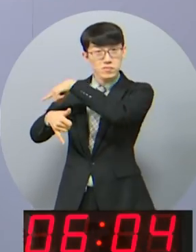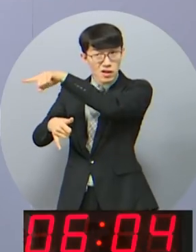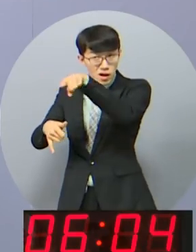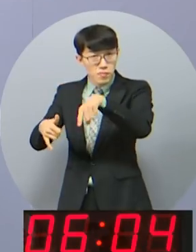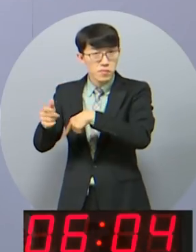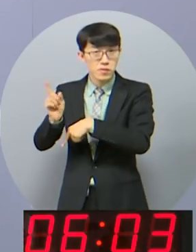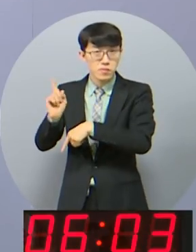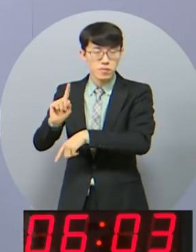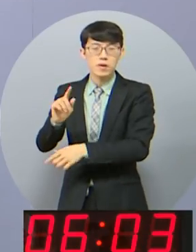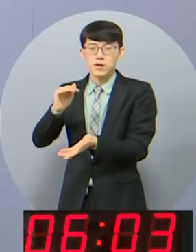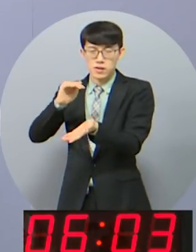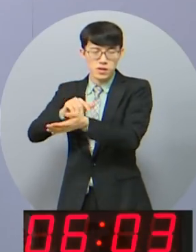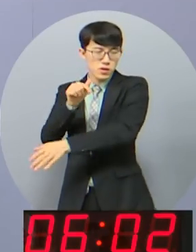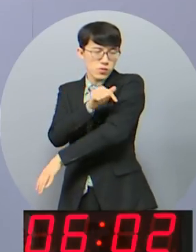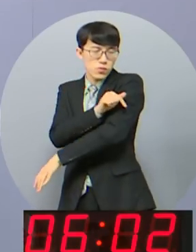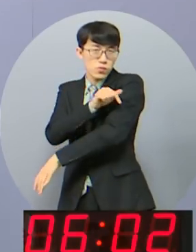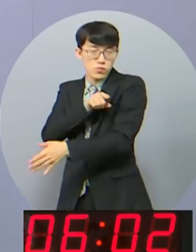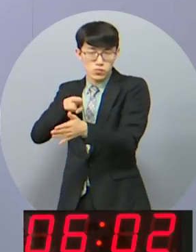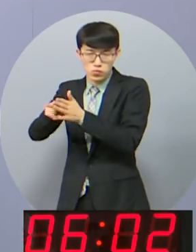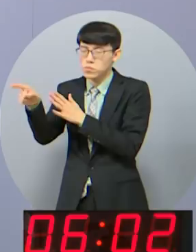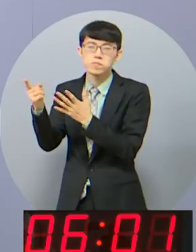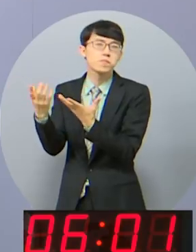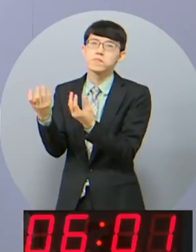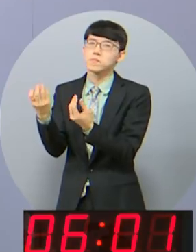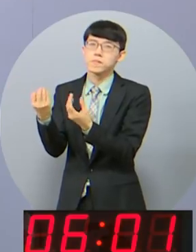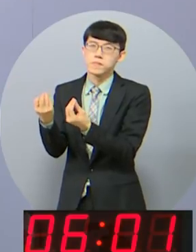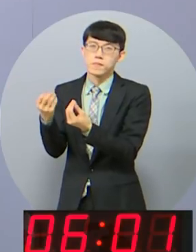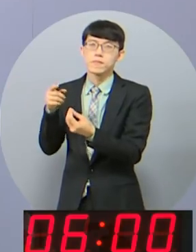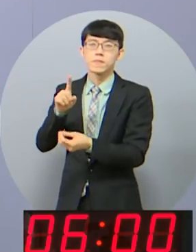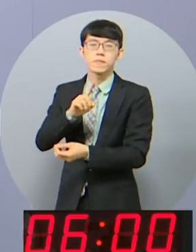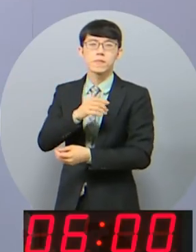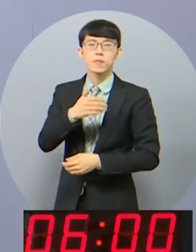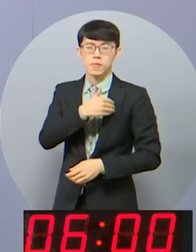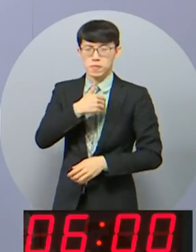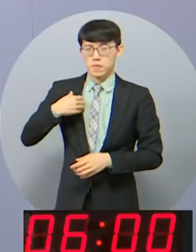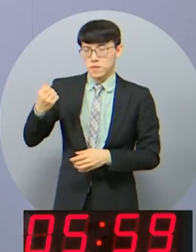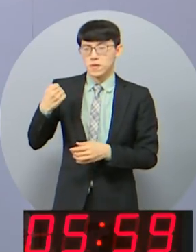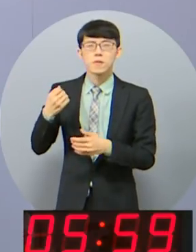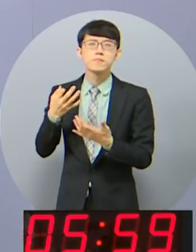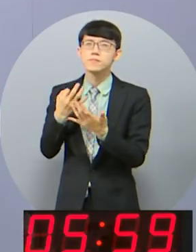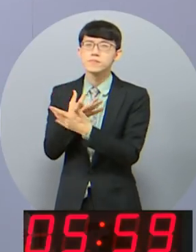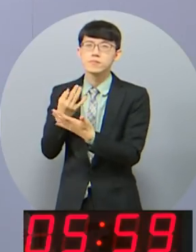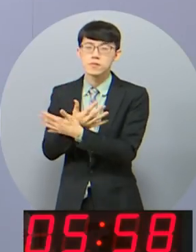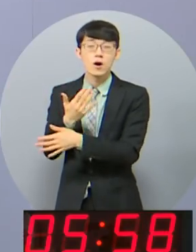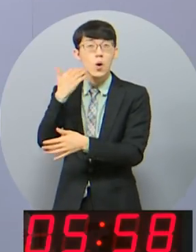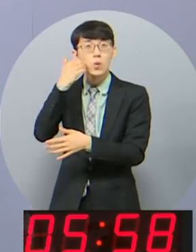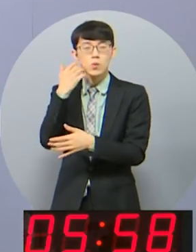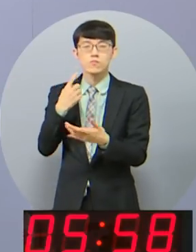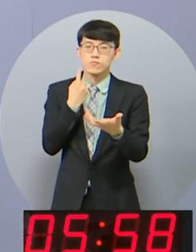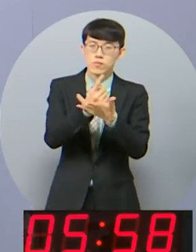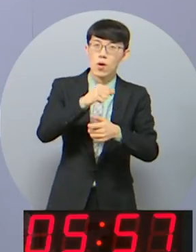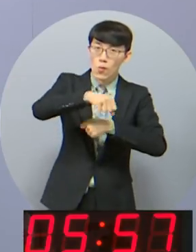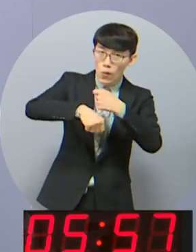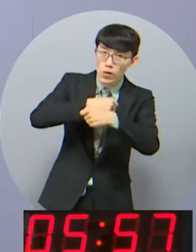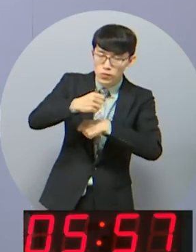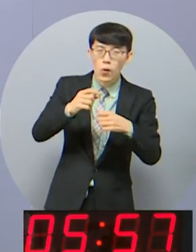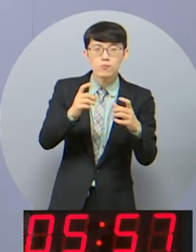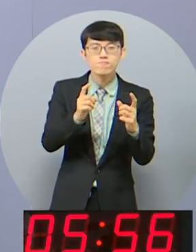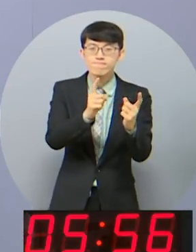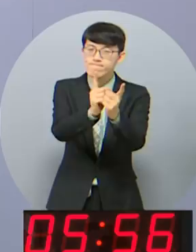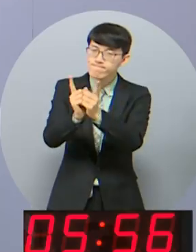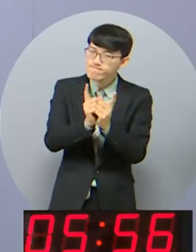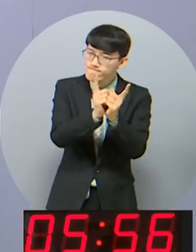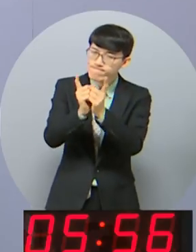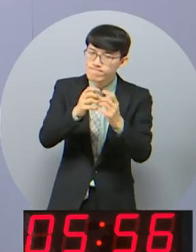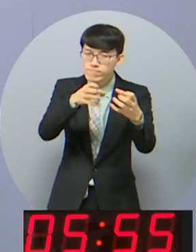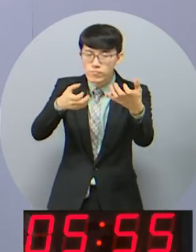护背景与能力，但是透过参与活动的过程，可以得到专业的医疗照护资源帮